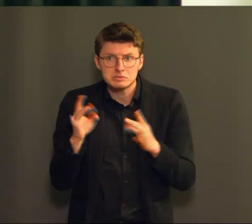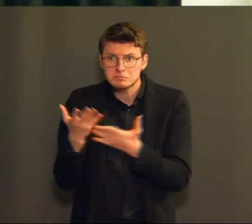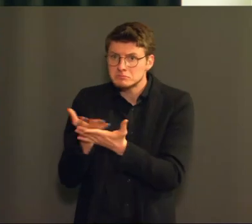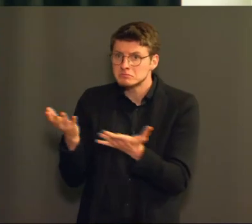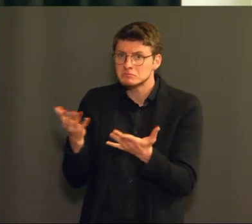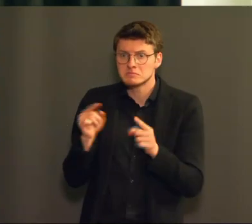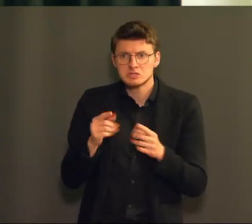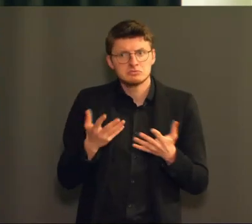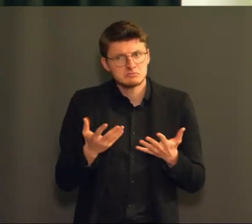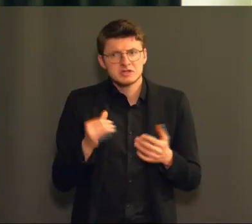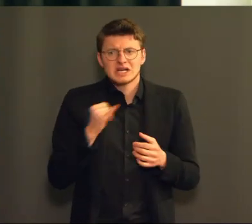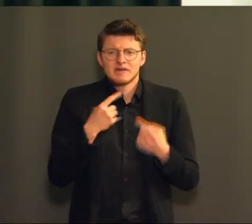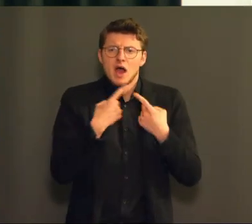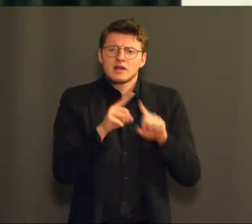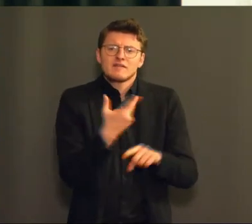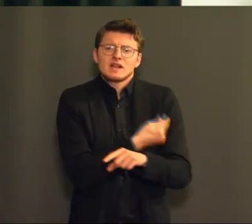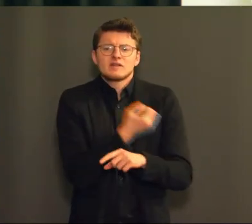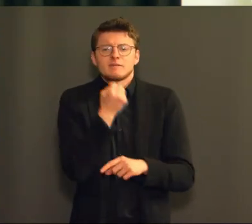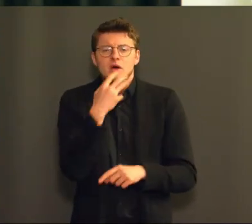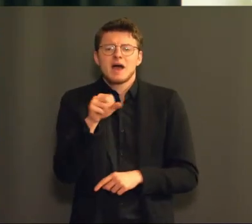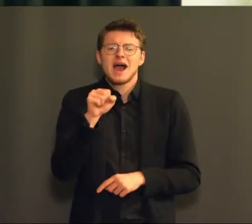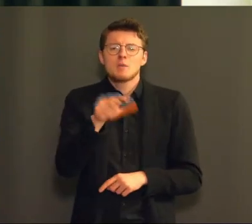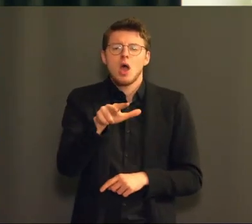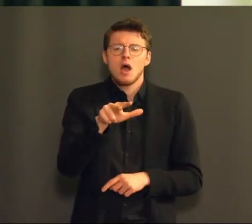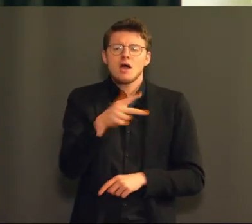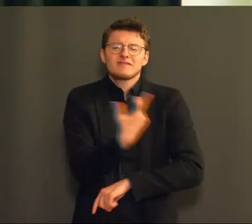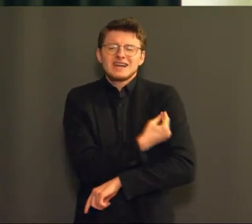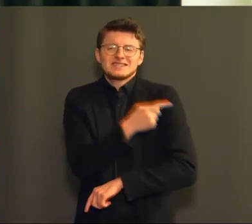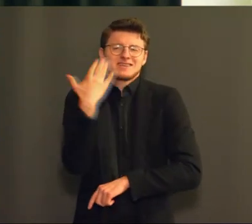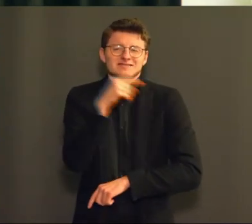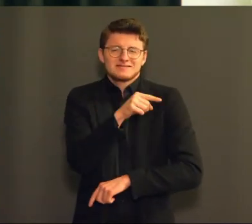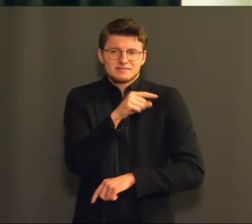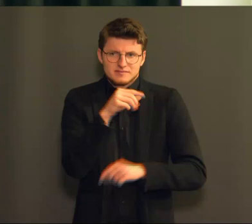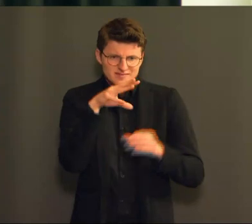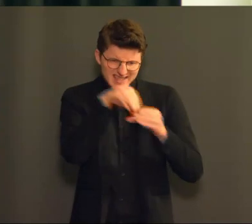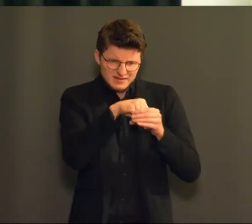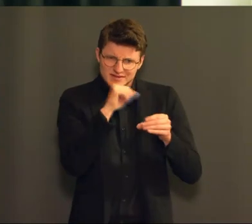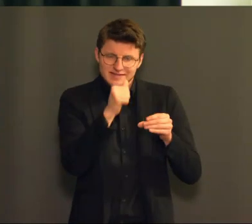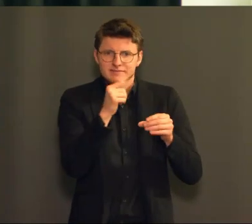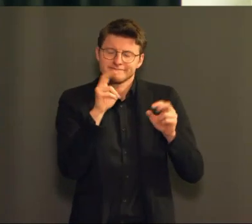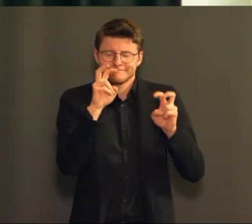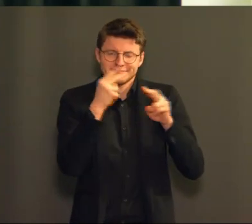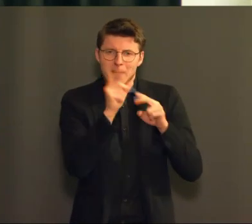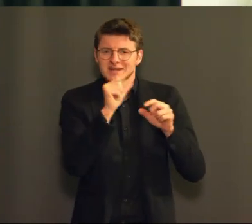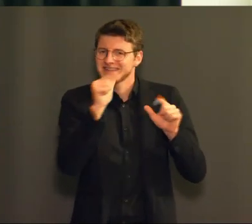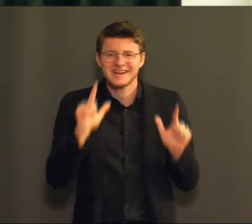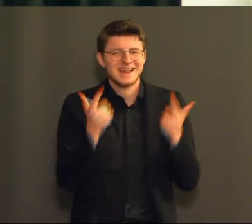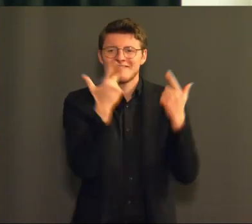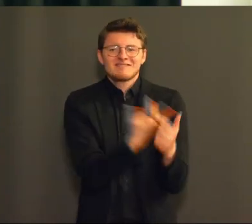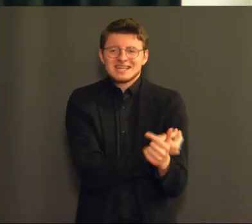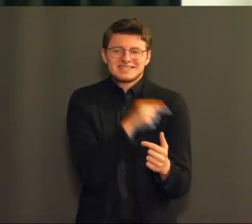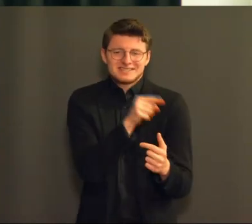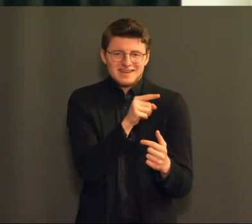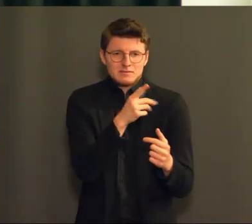niet-levende vaccins, bijvoorbeeld het vaccin tegen ebola, werden ook geen complicaties gemeld. Als je hierover